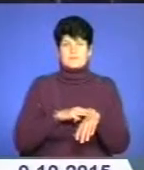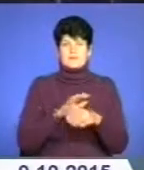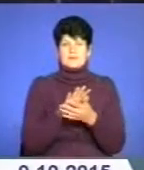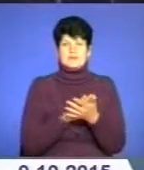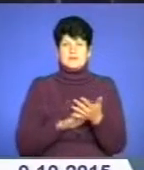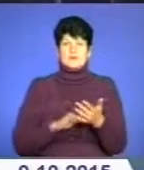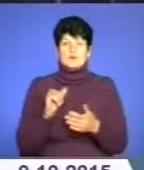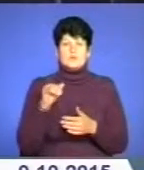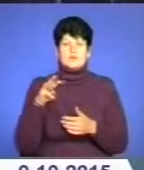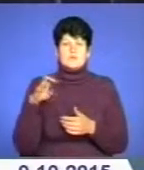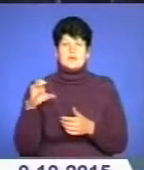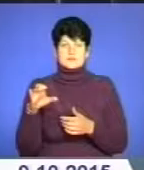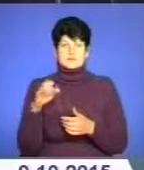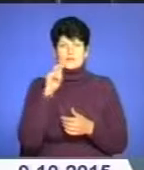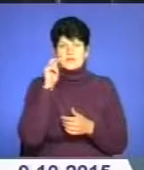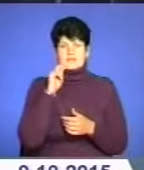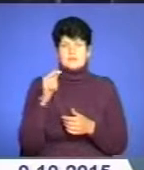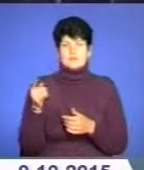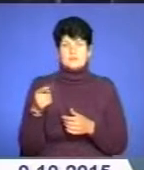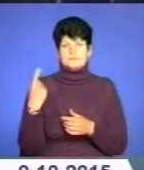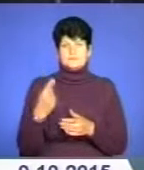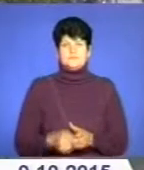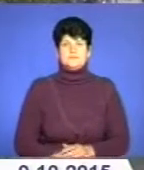сектору зв'язків з громадськістю УМВС України в області.